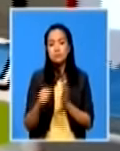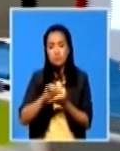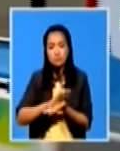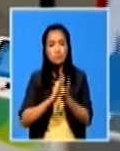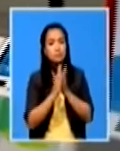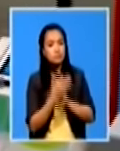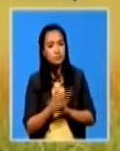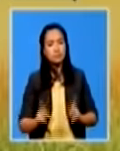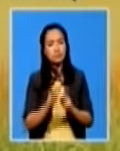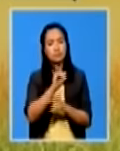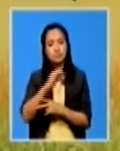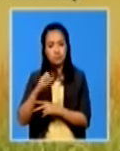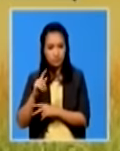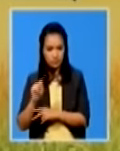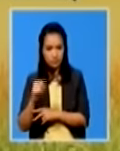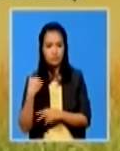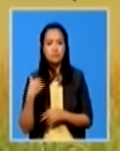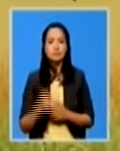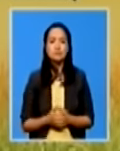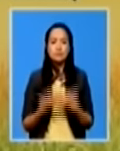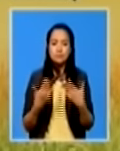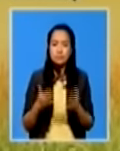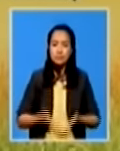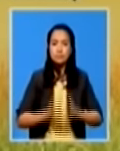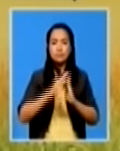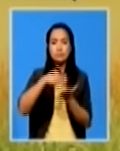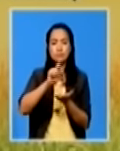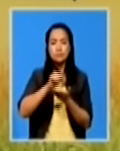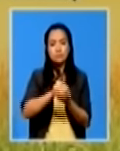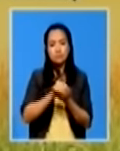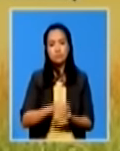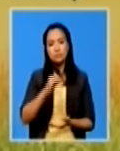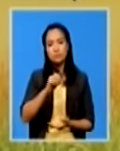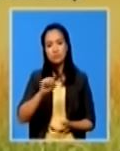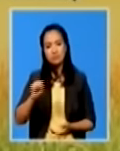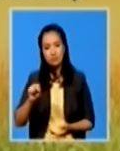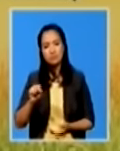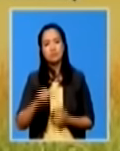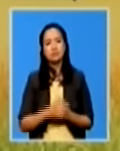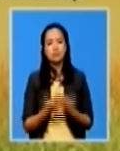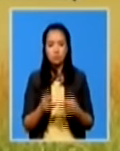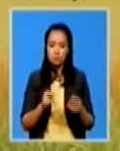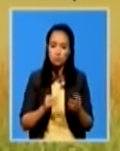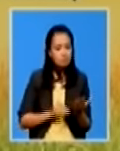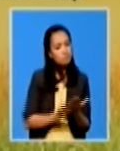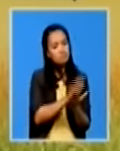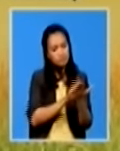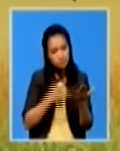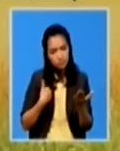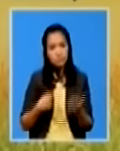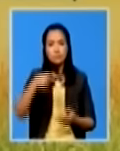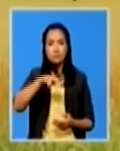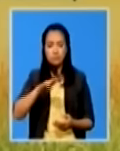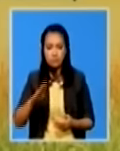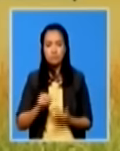รุงในส่วนของกระทรวง ICT ด้วยนะครับแล้วนี่มีการจัดตั้งศูนย์บริการร่วม OAS นะครับให้ทั่วถึงและออกพรบ